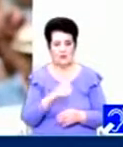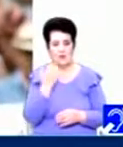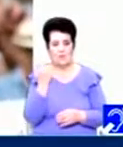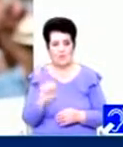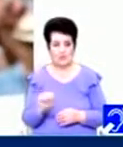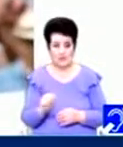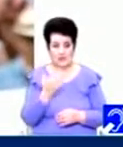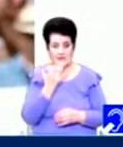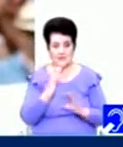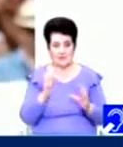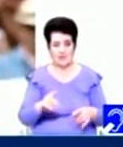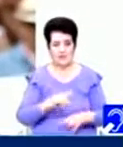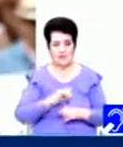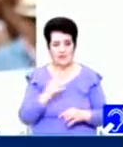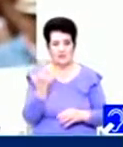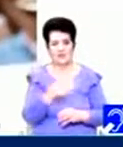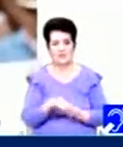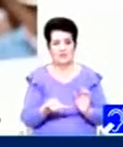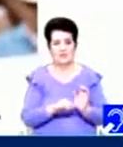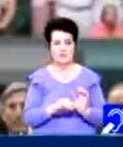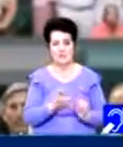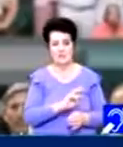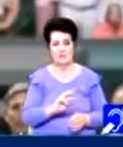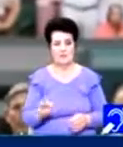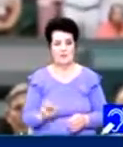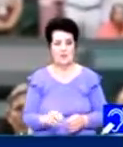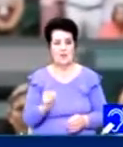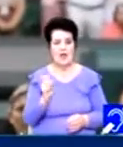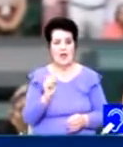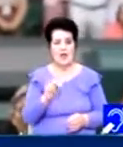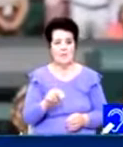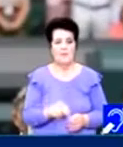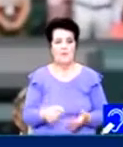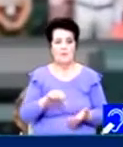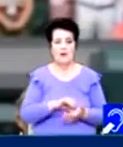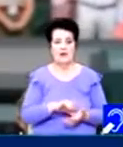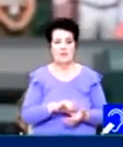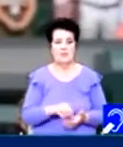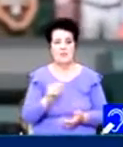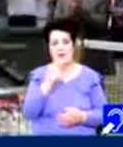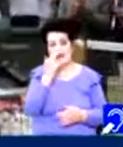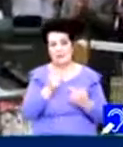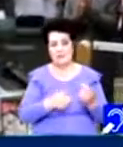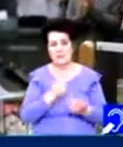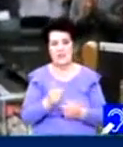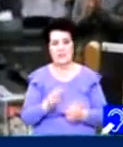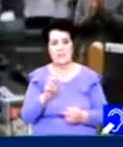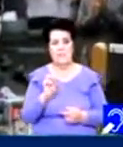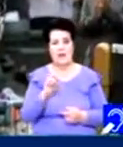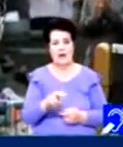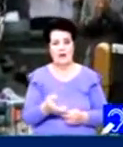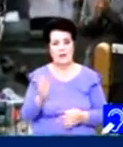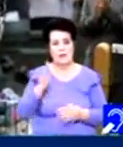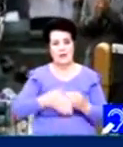victorie senzațională în finala de 56 de minute de la Wimbledon. Simona Halep va participa în această seară la tradiționalul bal organizat după